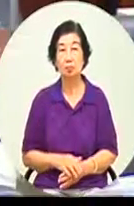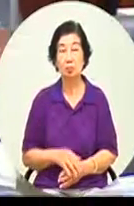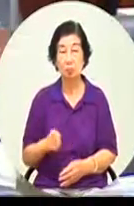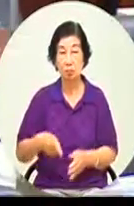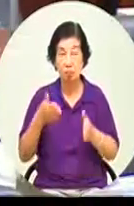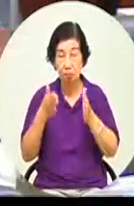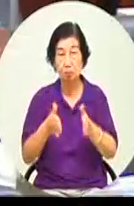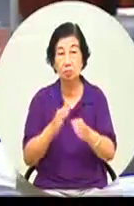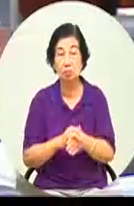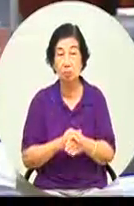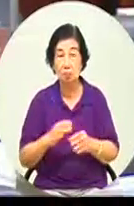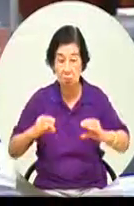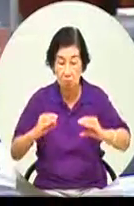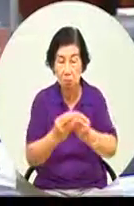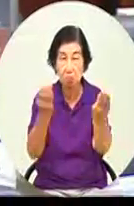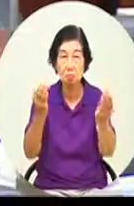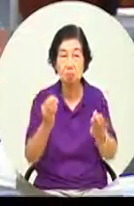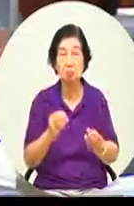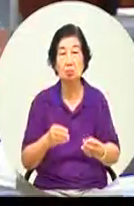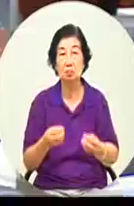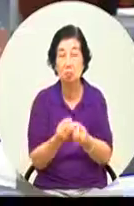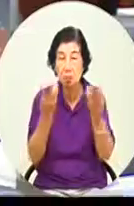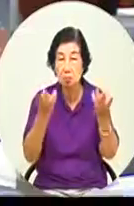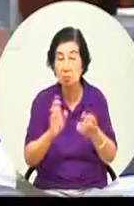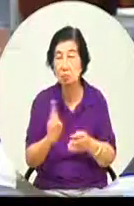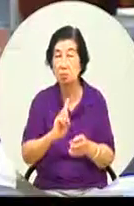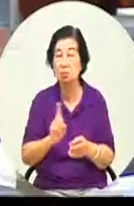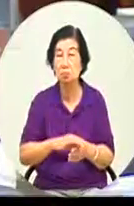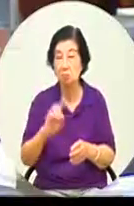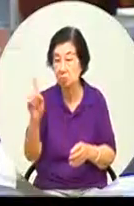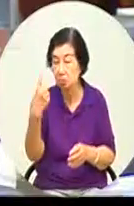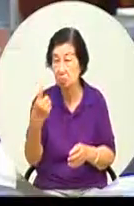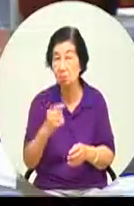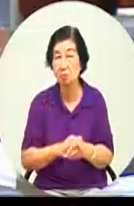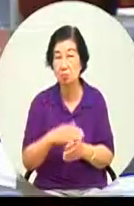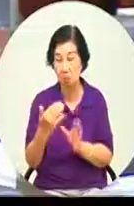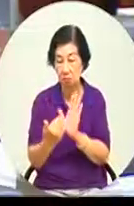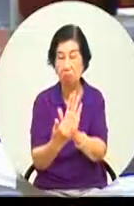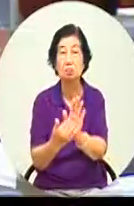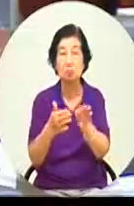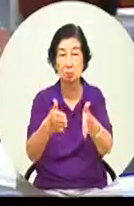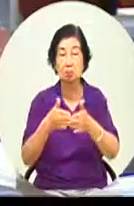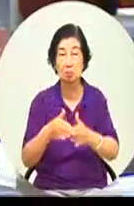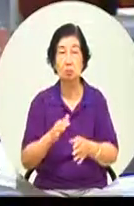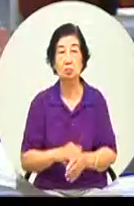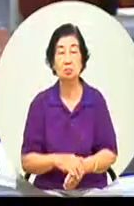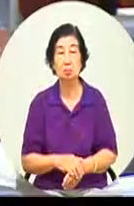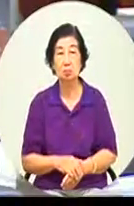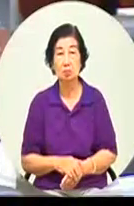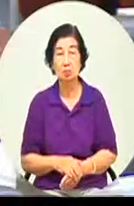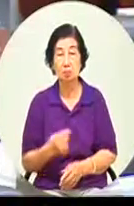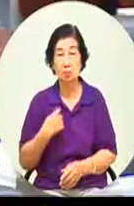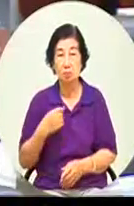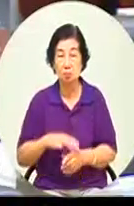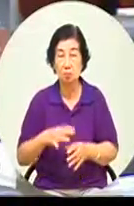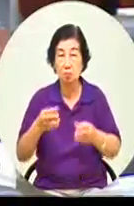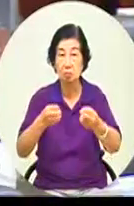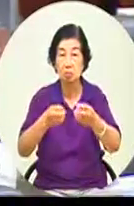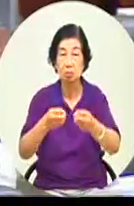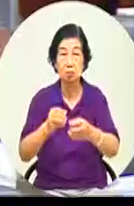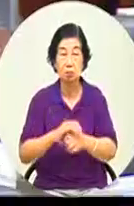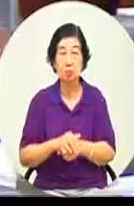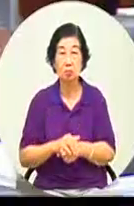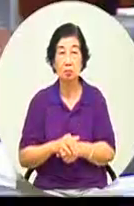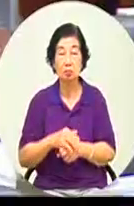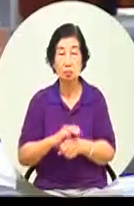吼车祸发生的这个原因找出来，啊，要安怎防止嘛吼。 是。 啊，即嘛，咱本身要跟你讨论的就是讲。高